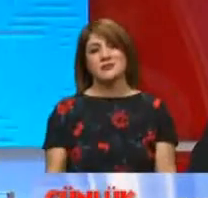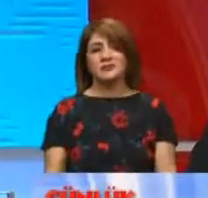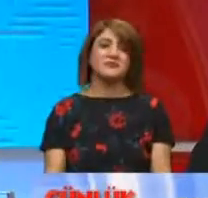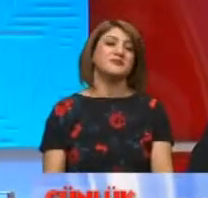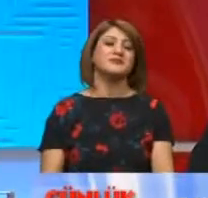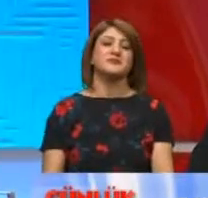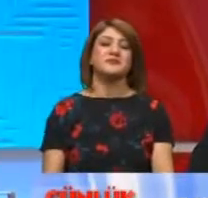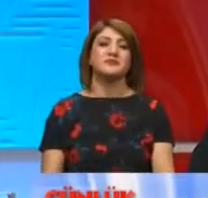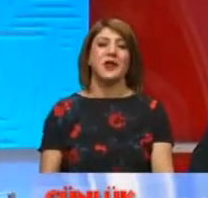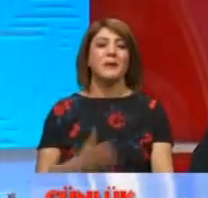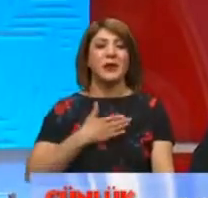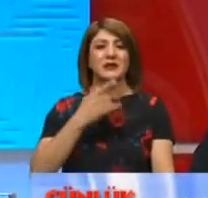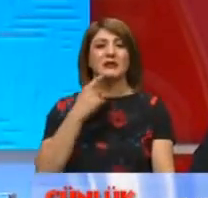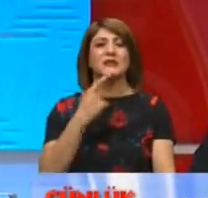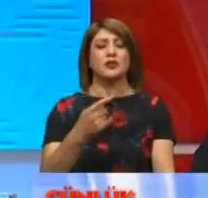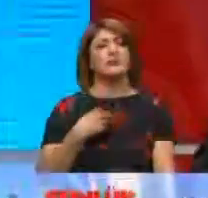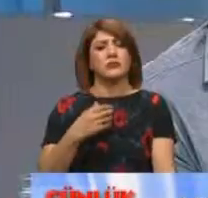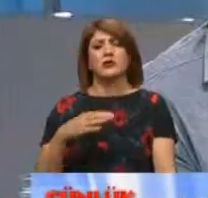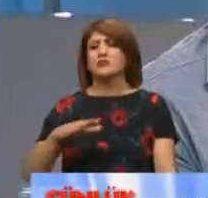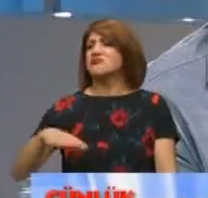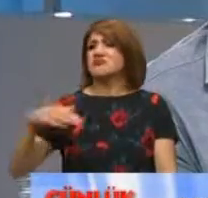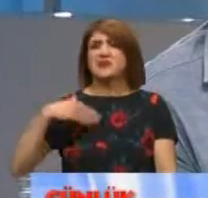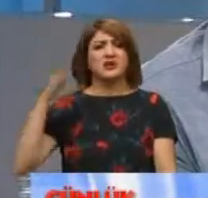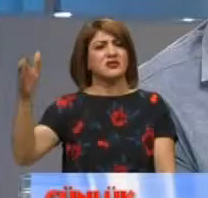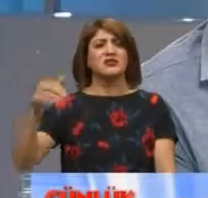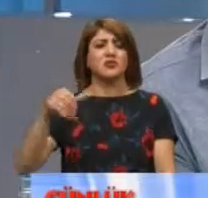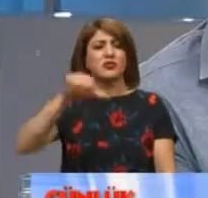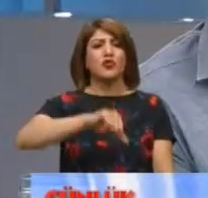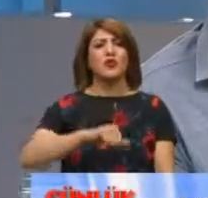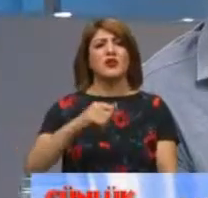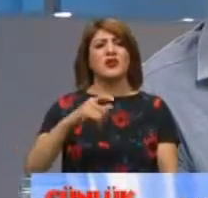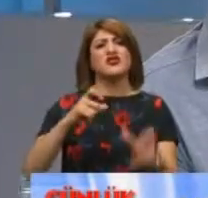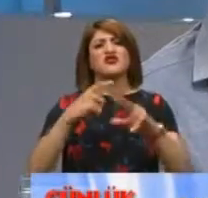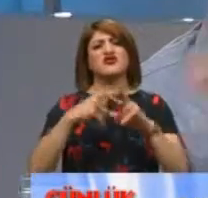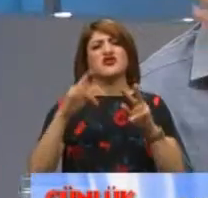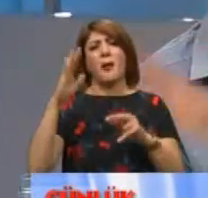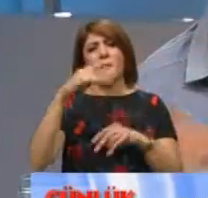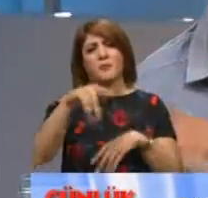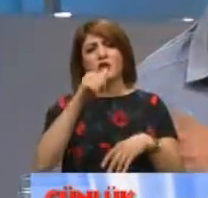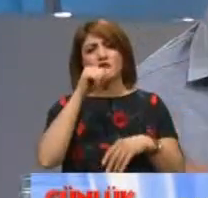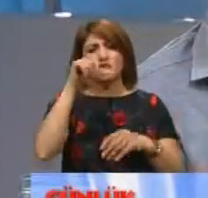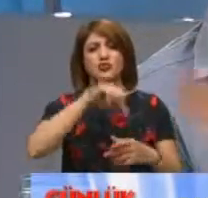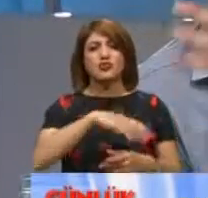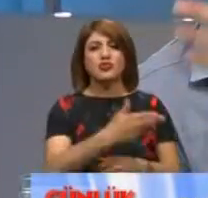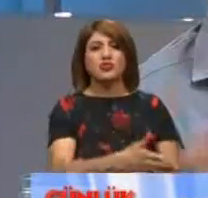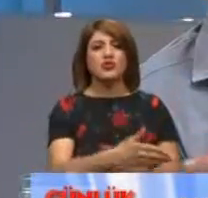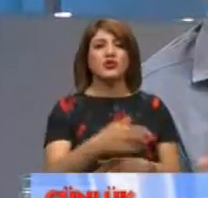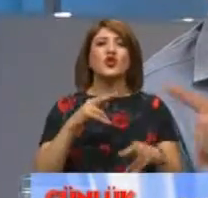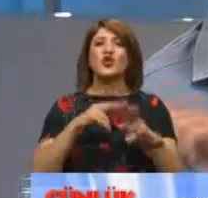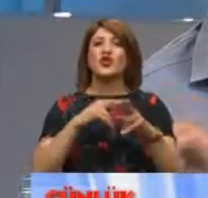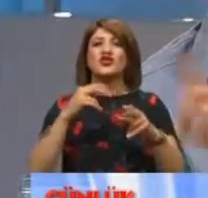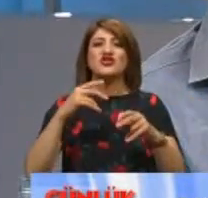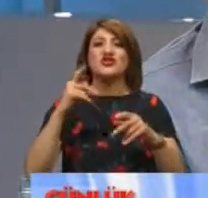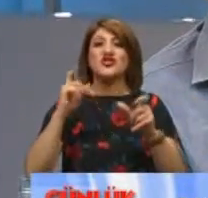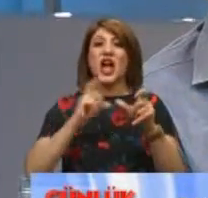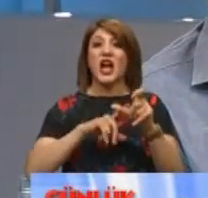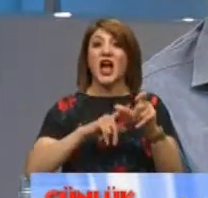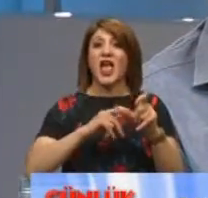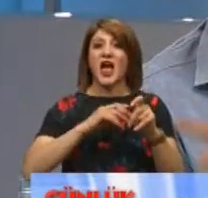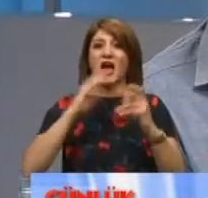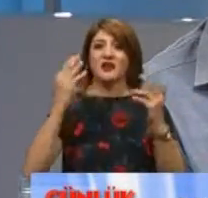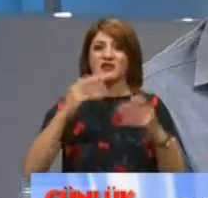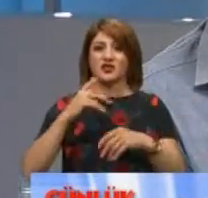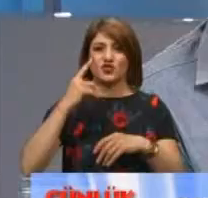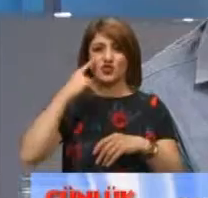de diyorum ki ya benzinliğe gittiğimde diyorum koyuyorlar çocuklar diyorum ama meğer cam suyuymuş. Ya. Araba yolun ortasından Cumhurbaşkanlığı Köşkü'nün de yolun ortasında kaldı. Hararet böyle